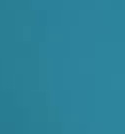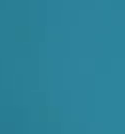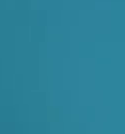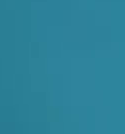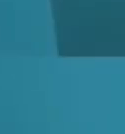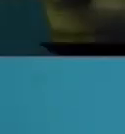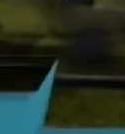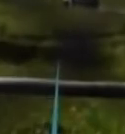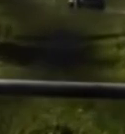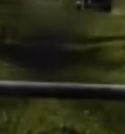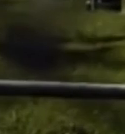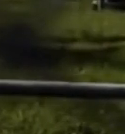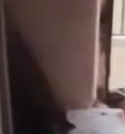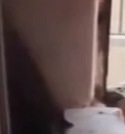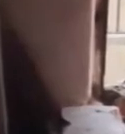Дякую.